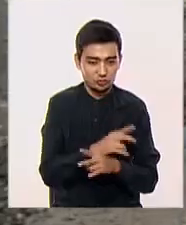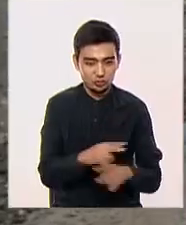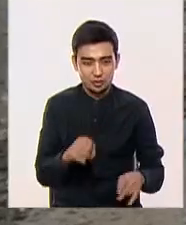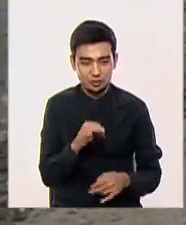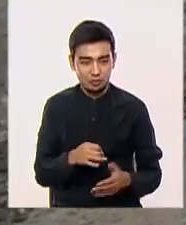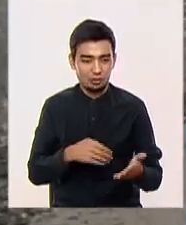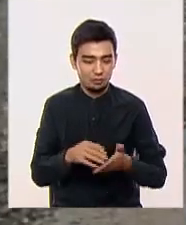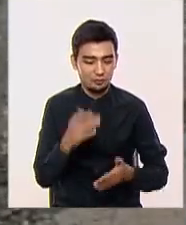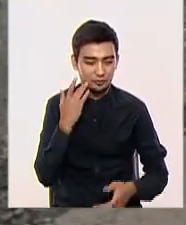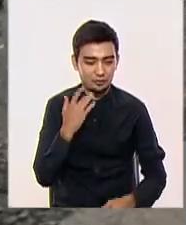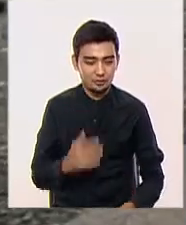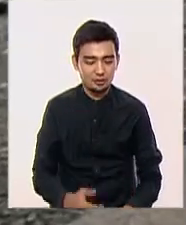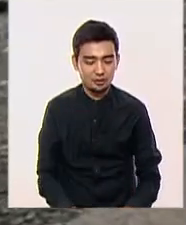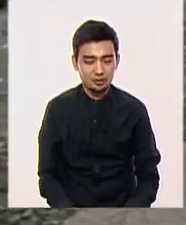отписывают.